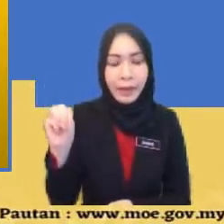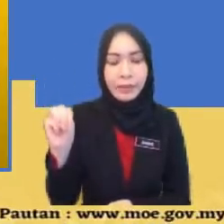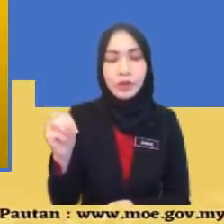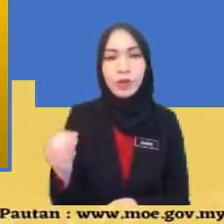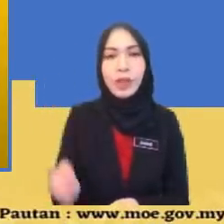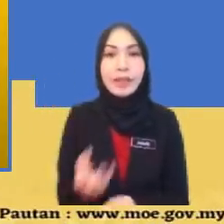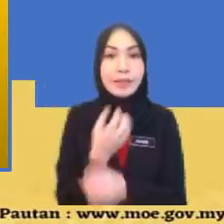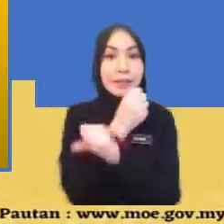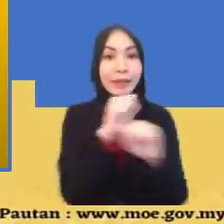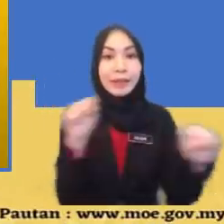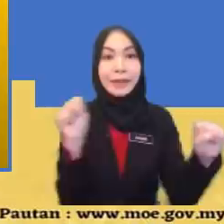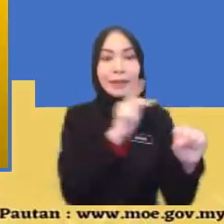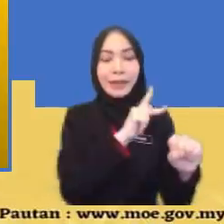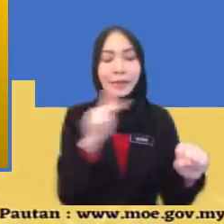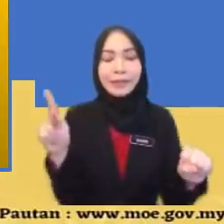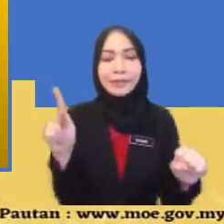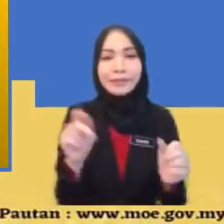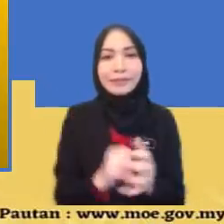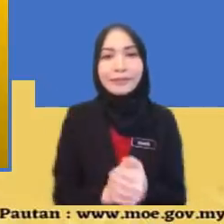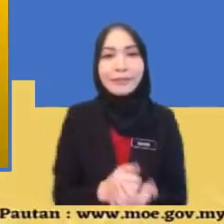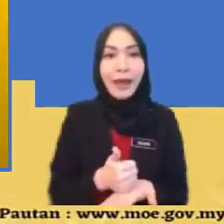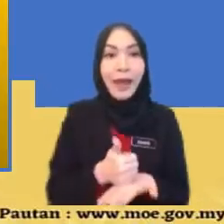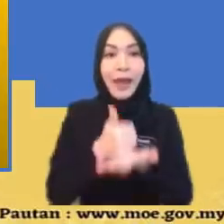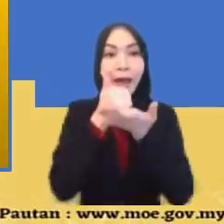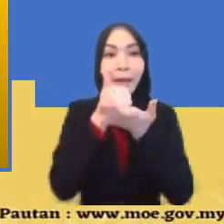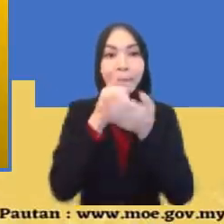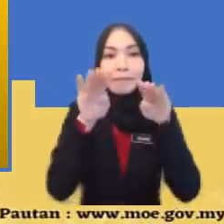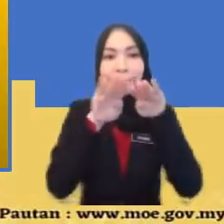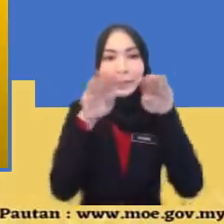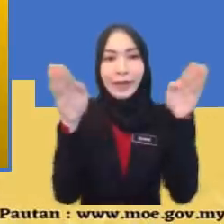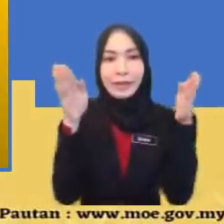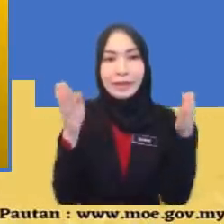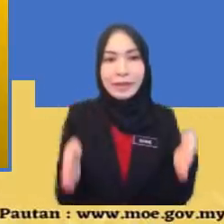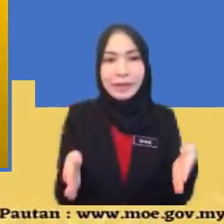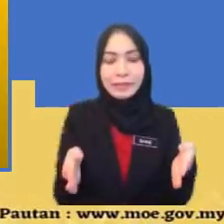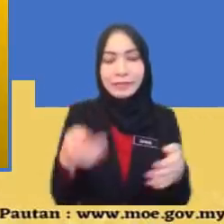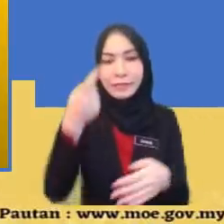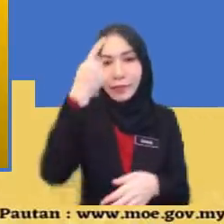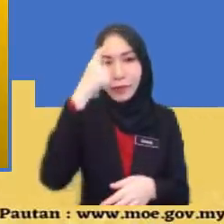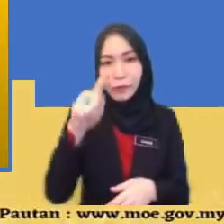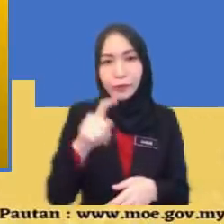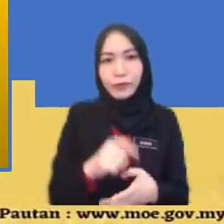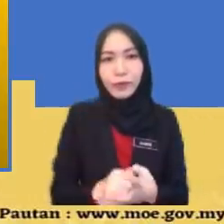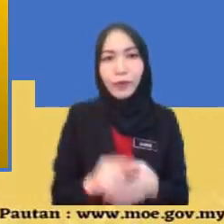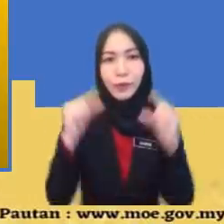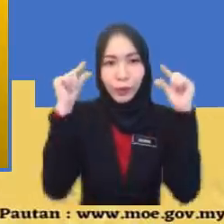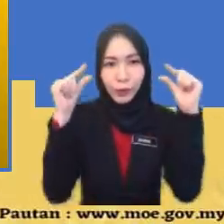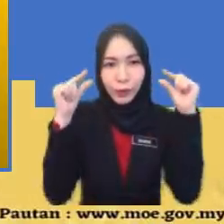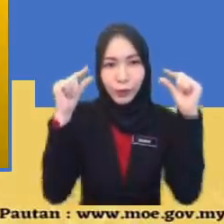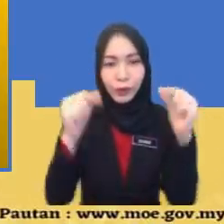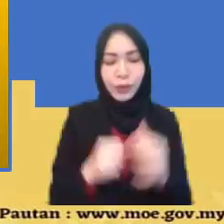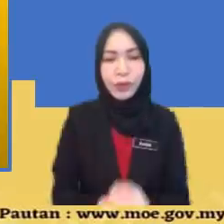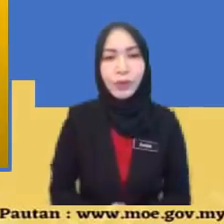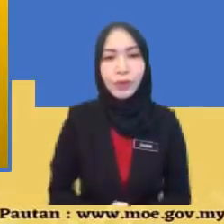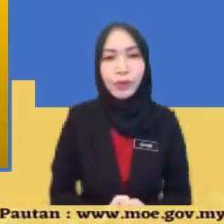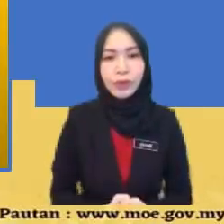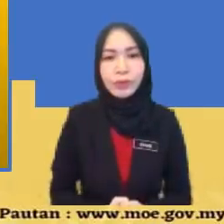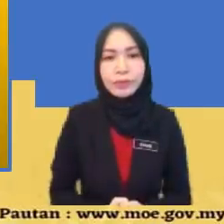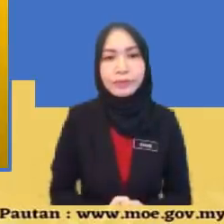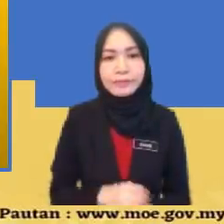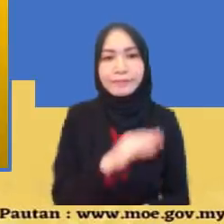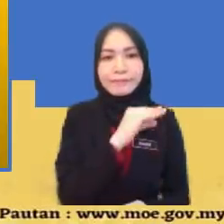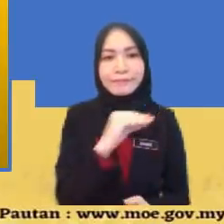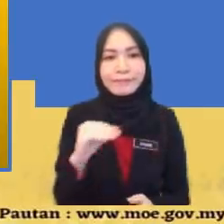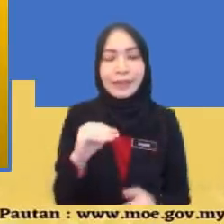sekarang pertanyaan dan memberikan bimbingan berkaitan dengan DVD serta menyelaraskan penambah baikan terhadap